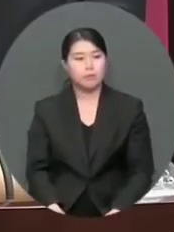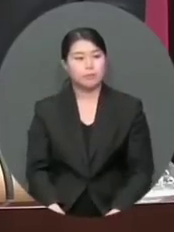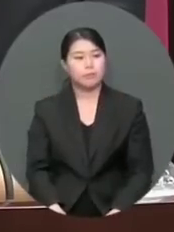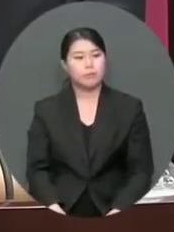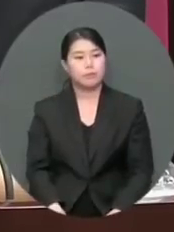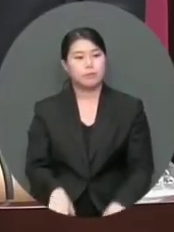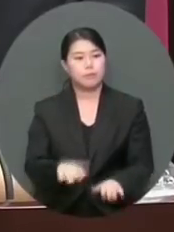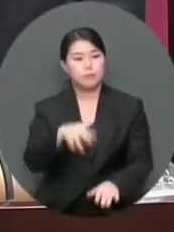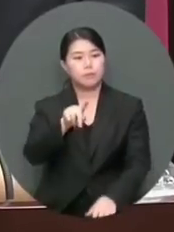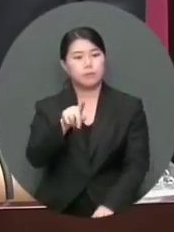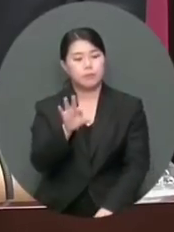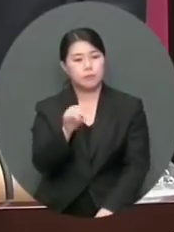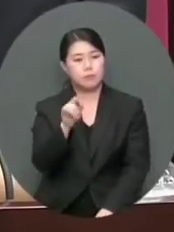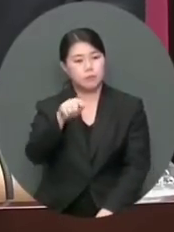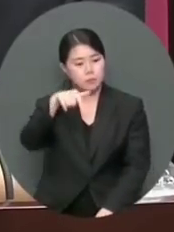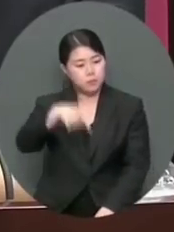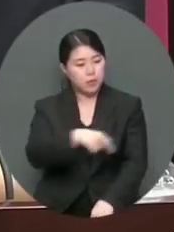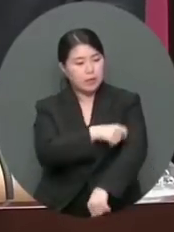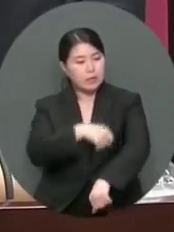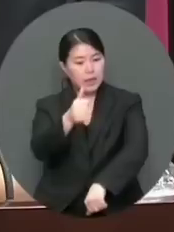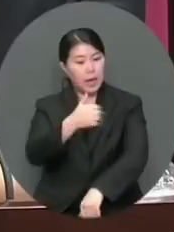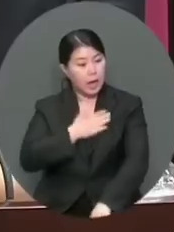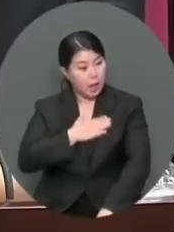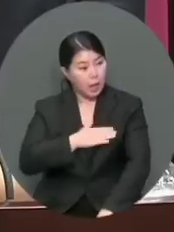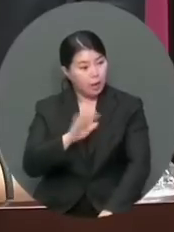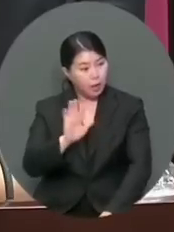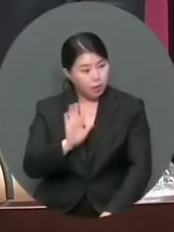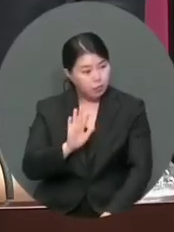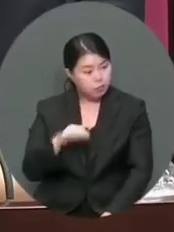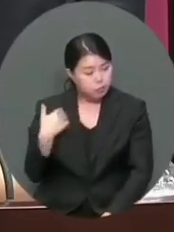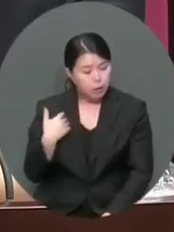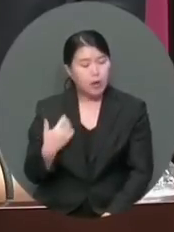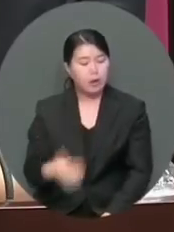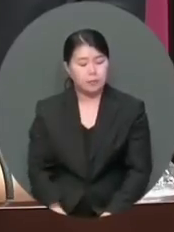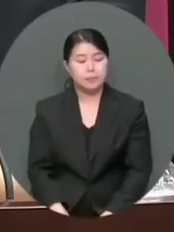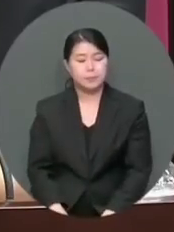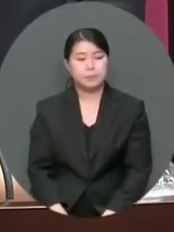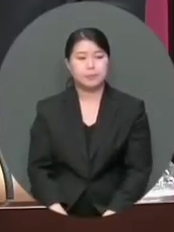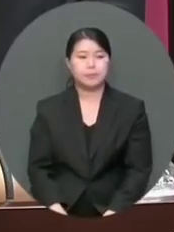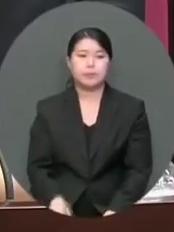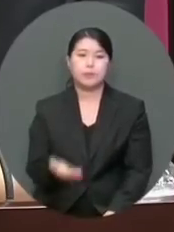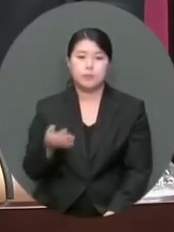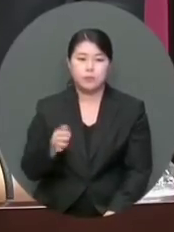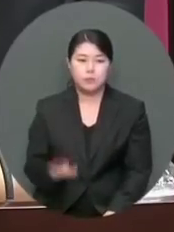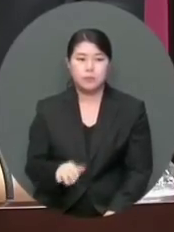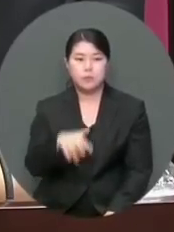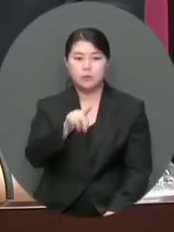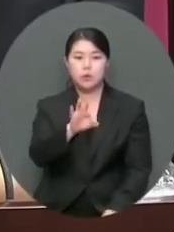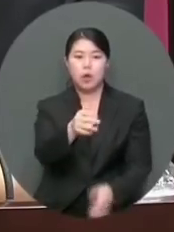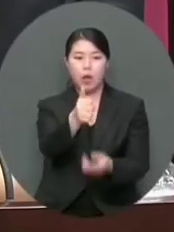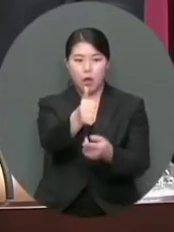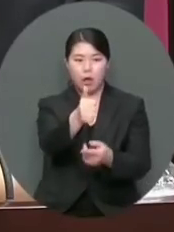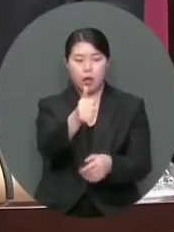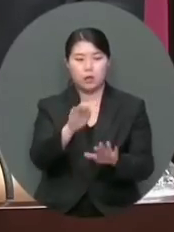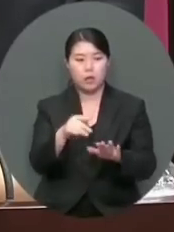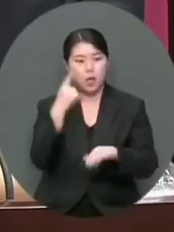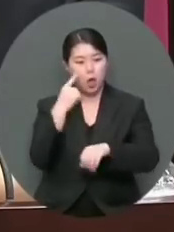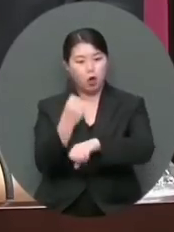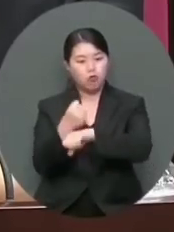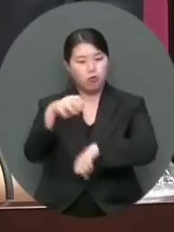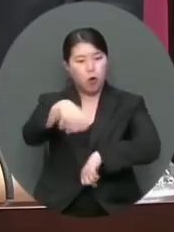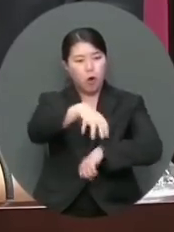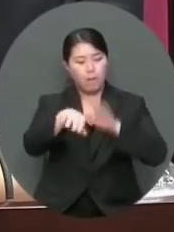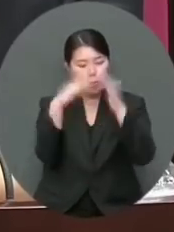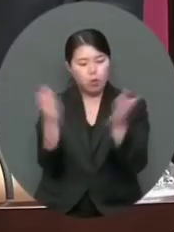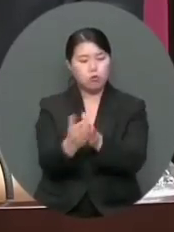정혜구 이사장님이라는 분 아시는지 모르겠습니다만 정혜구 이사장님은 이 모든 연구소를